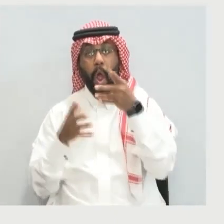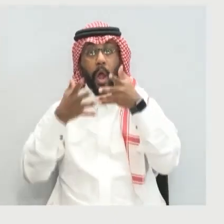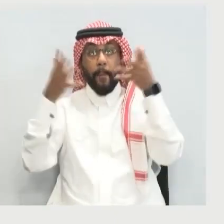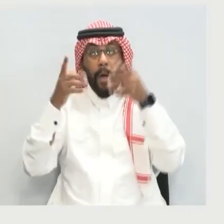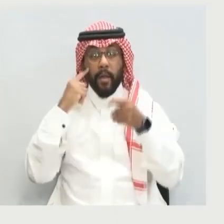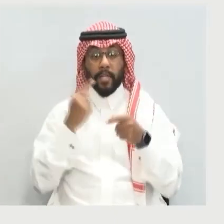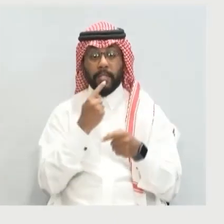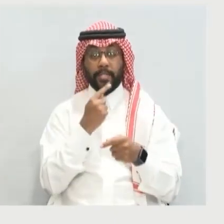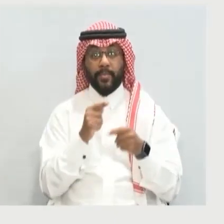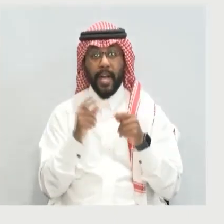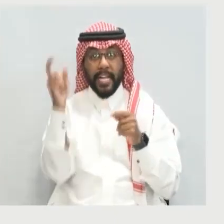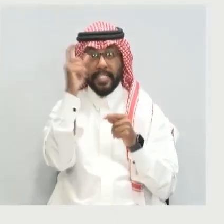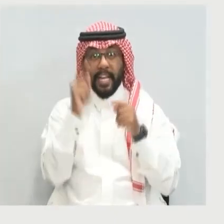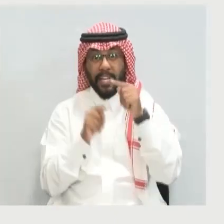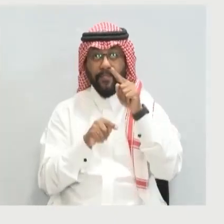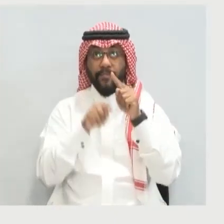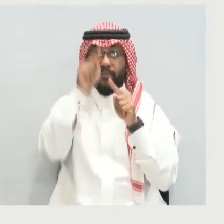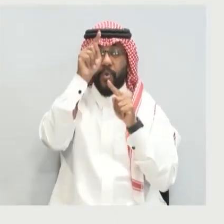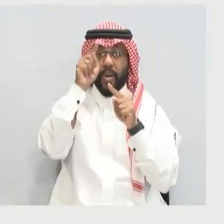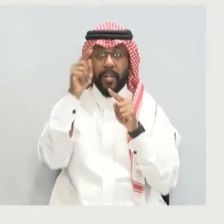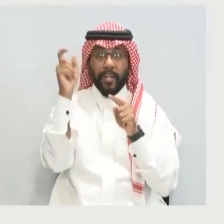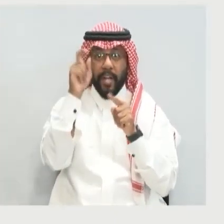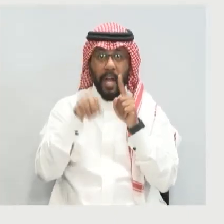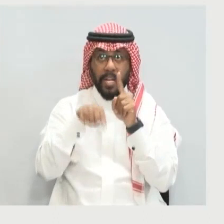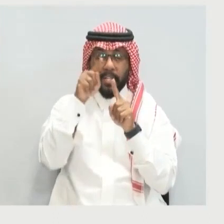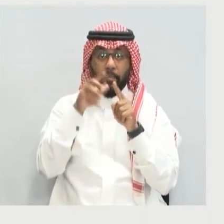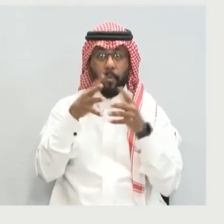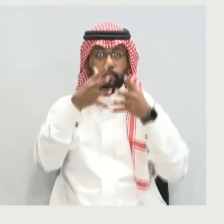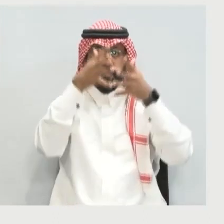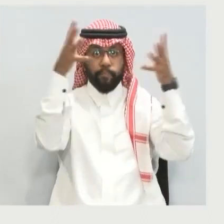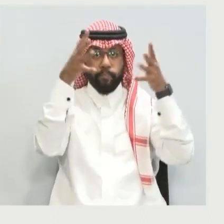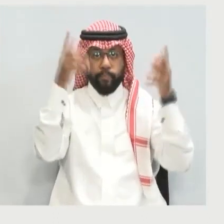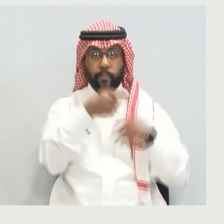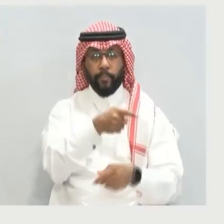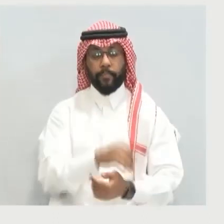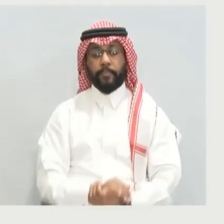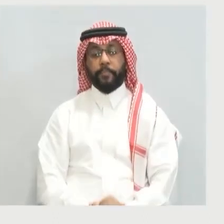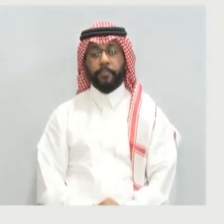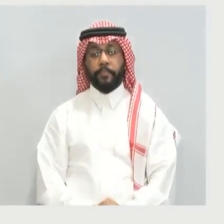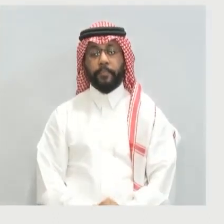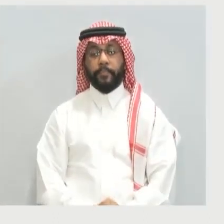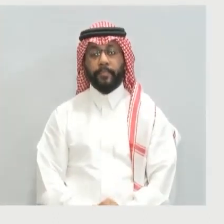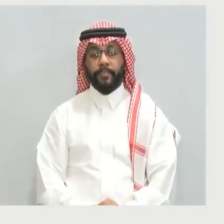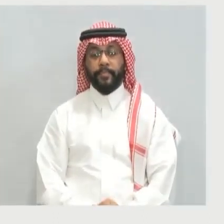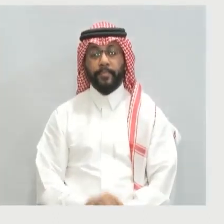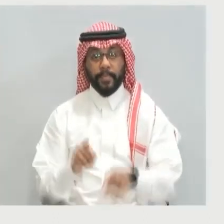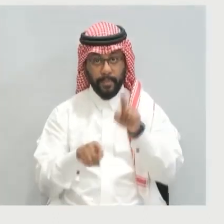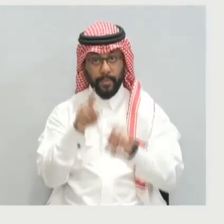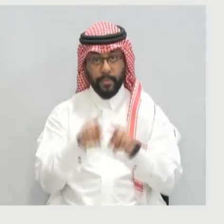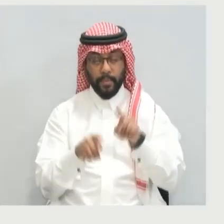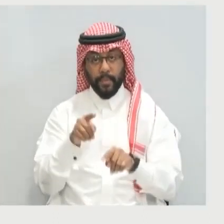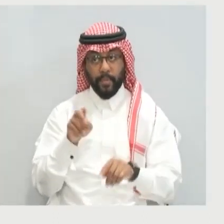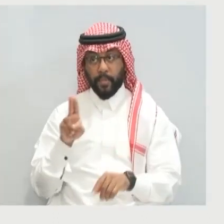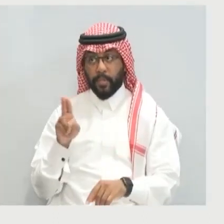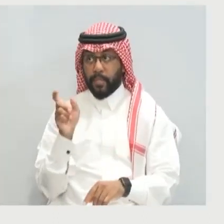لاحظ السهم الازرق هنا اكبر من طاقه التنشيط للتفاعل الامامي فهذا هو المقارنه بينهم طاقه